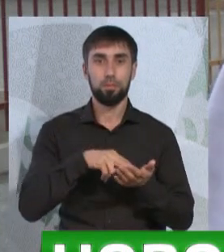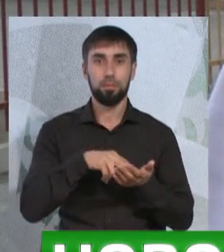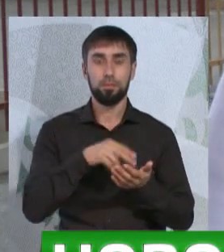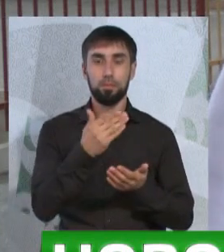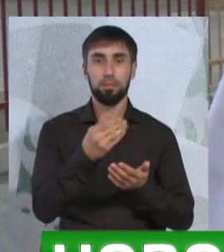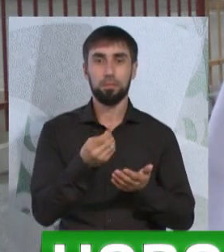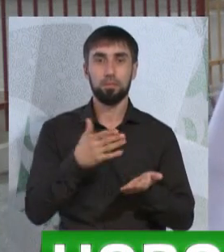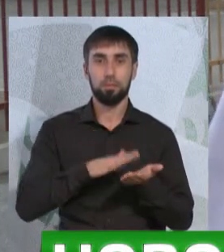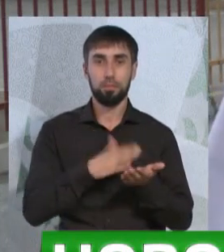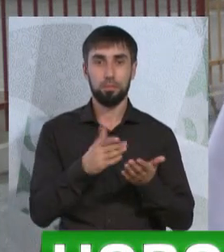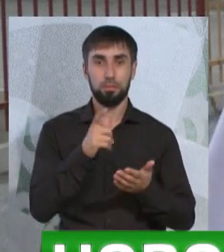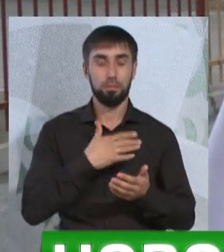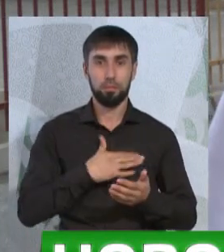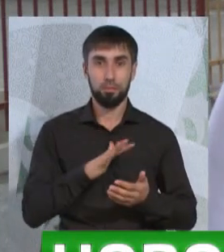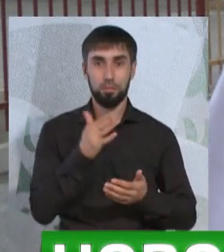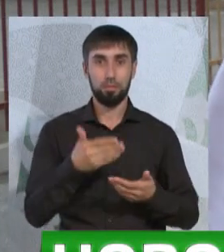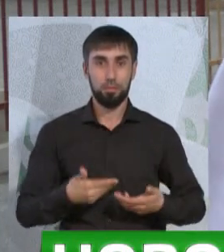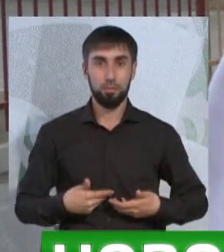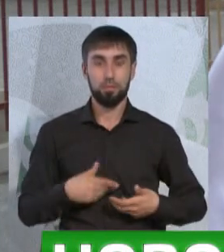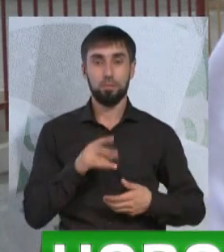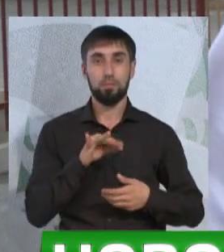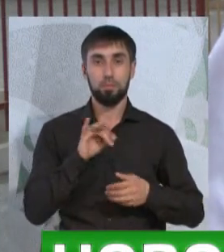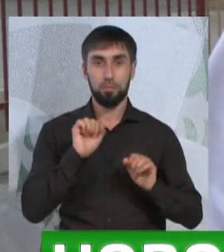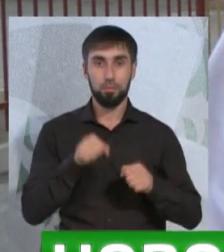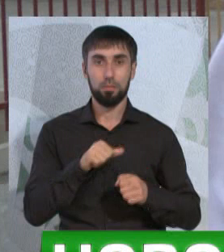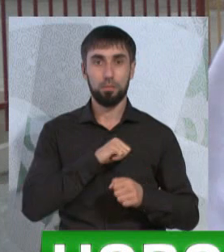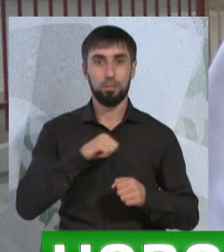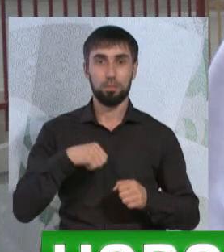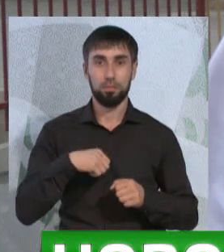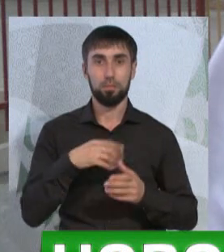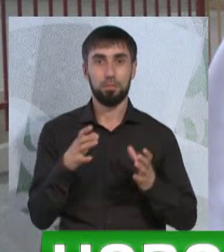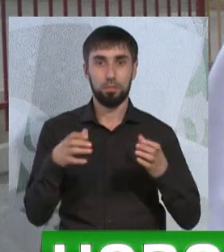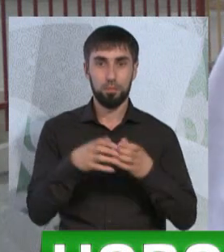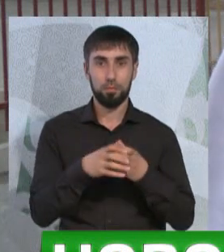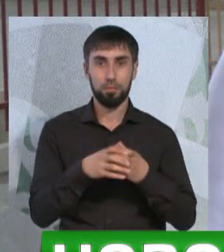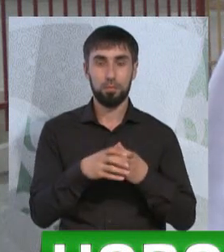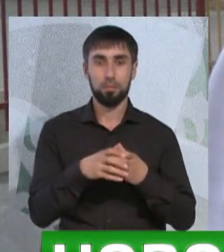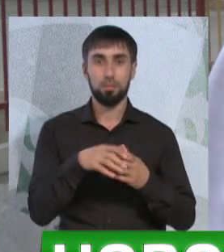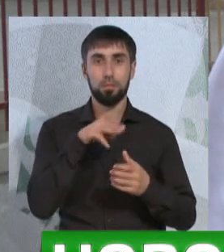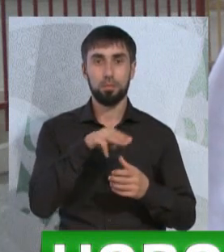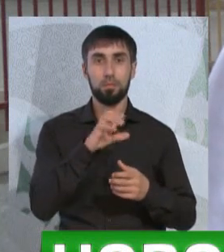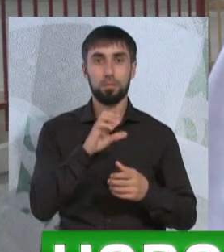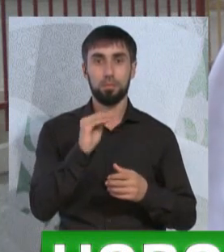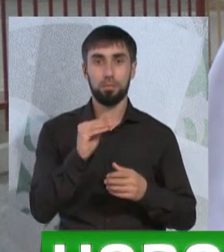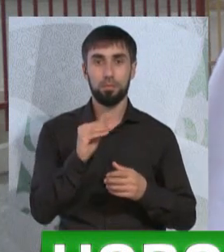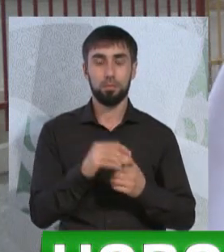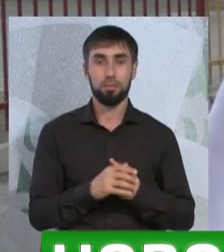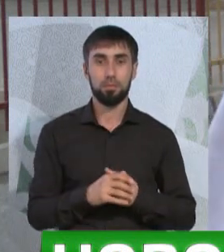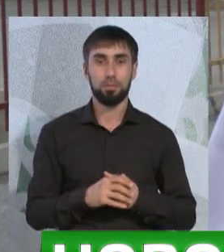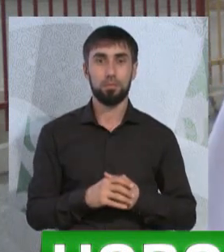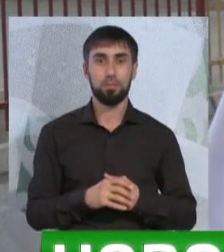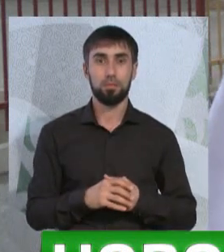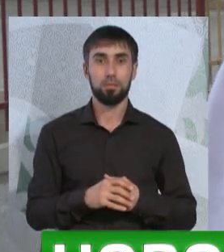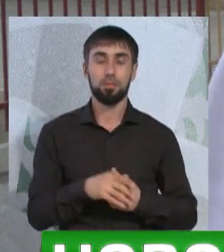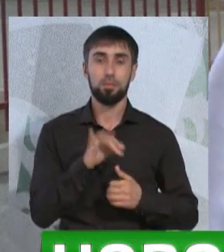ставка не устраивает жильцов этого дома, они могут сами объединиться в товарищество собственников жилья, рассчитать